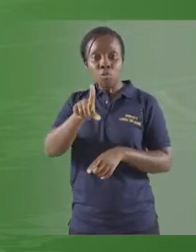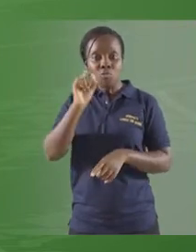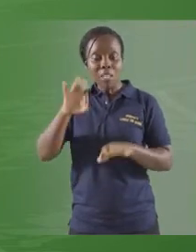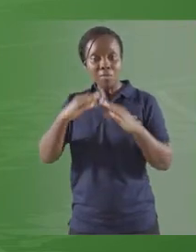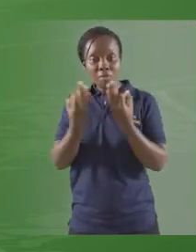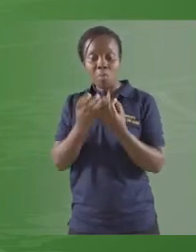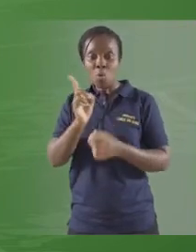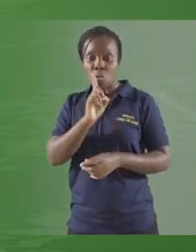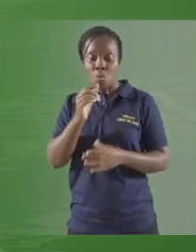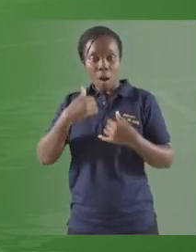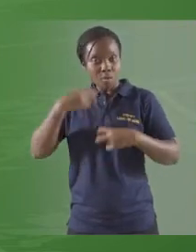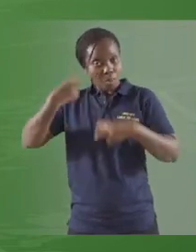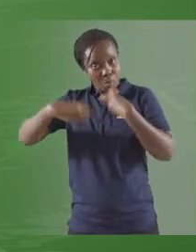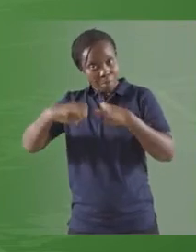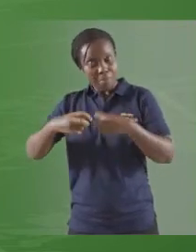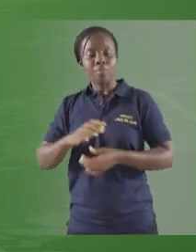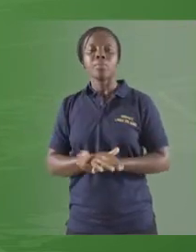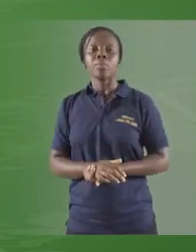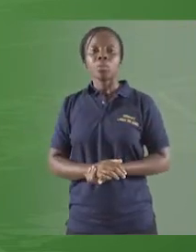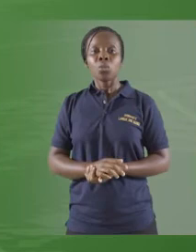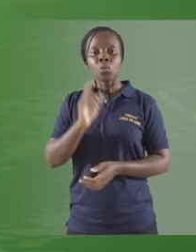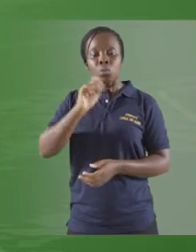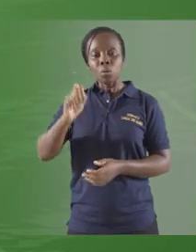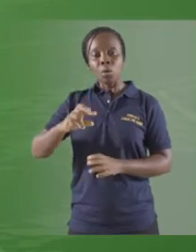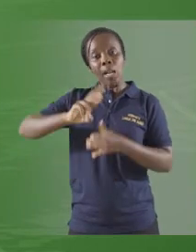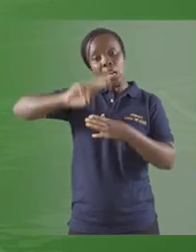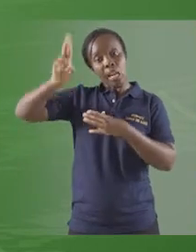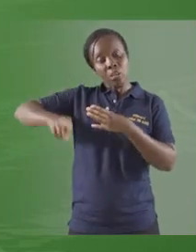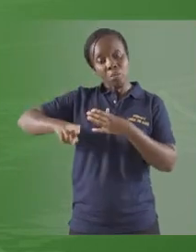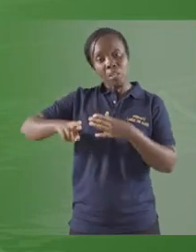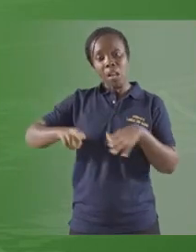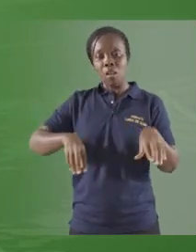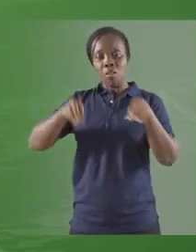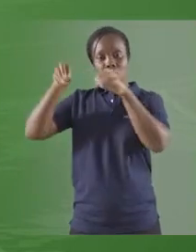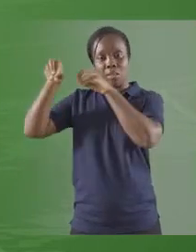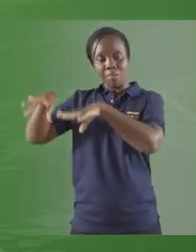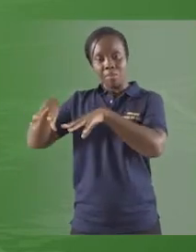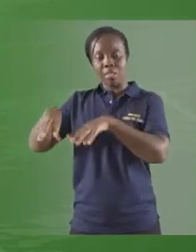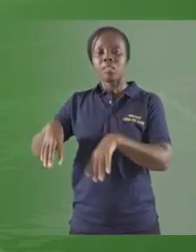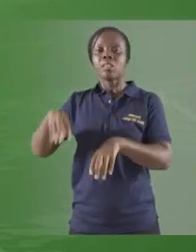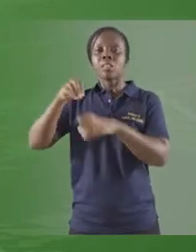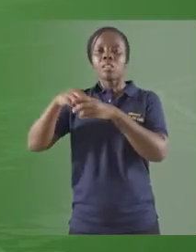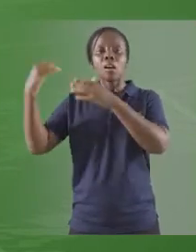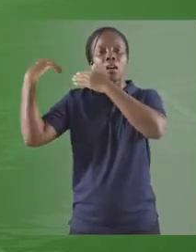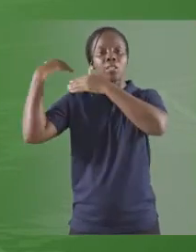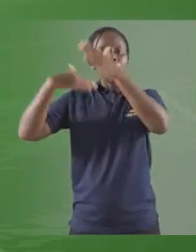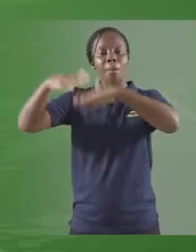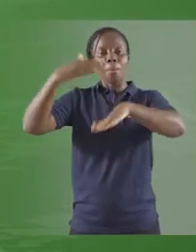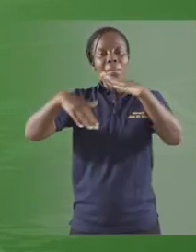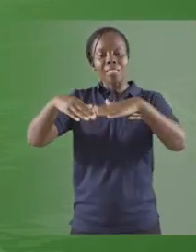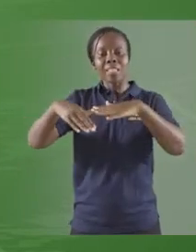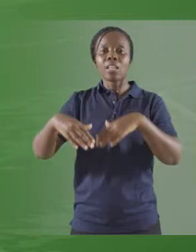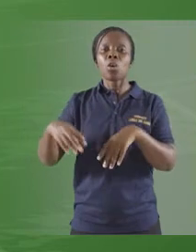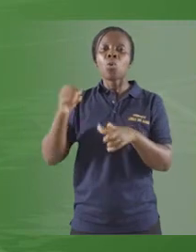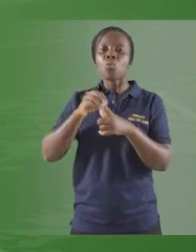Les résultats obtenus sont présentés sous forme de pédigré ou encore appelé